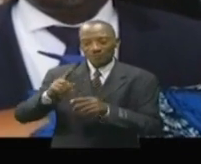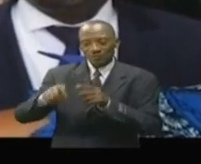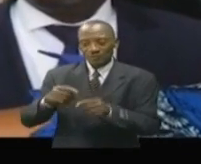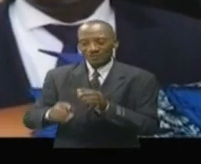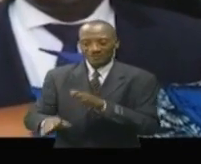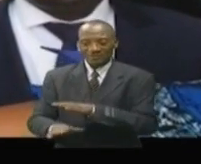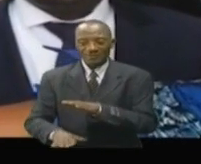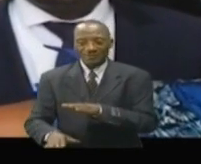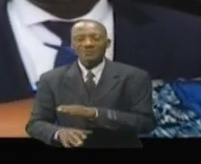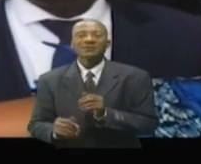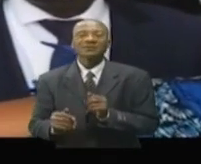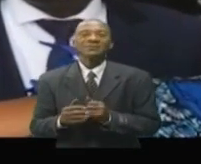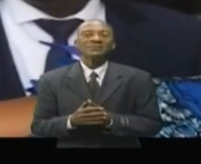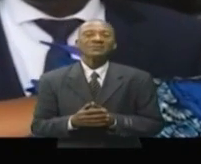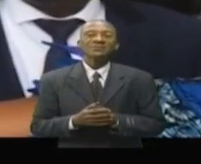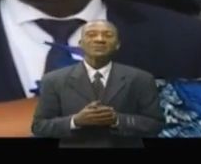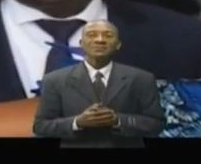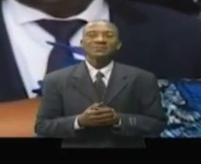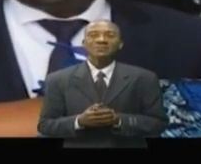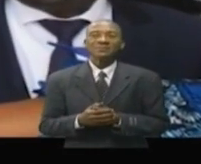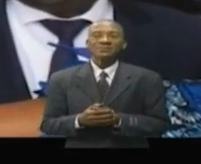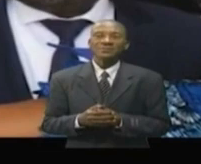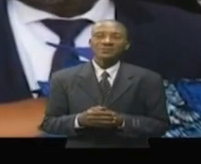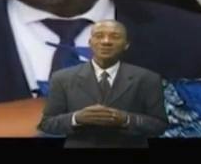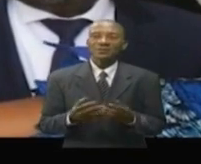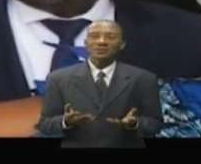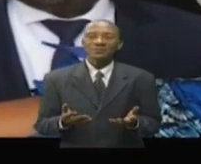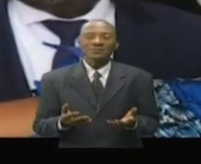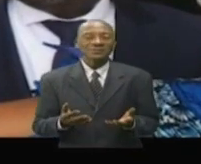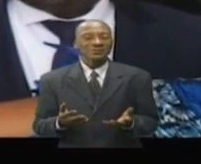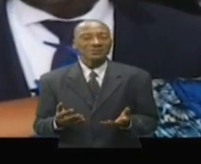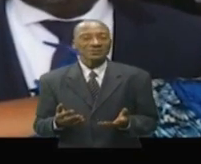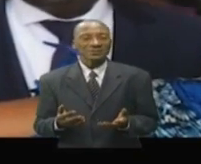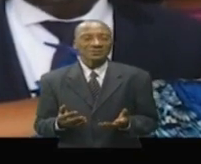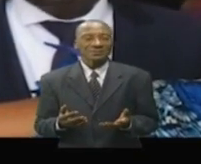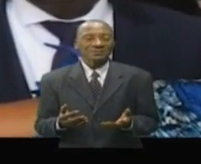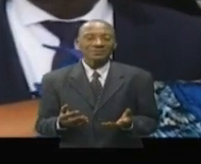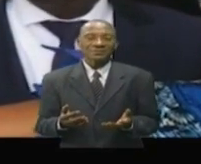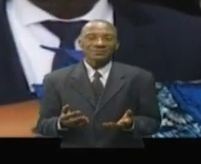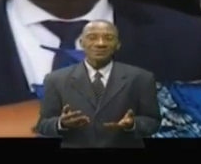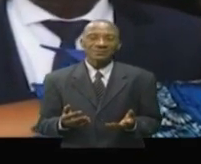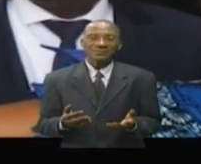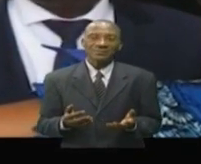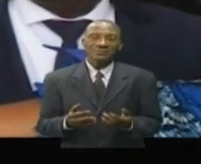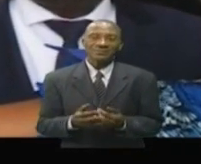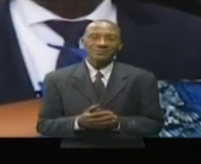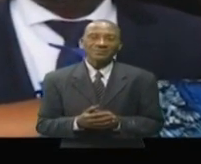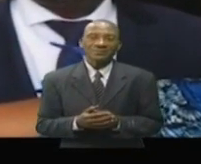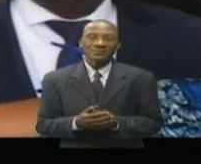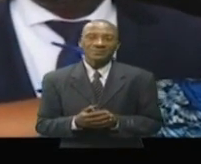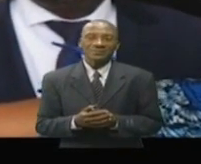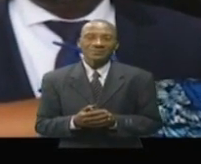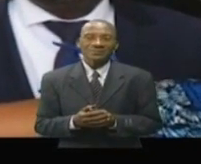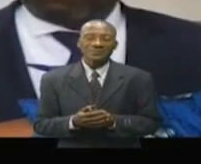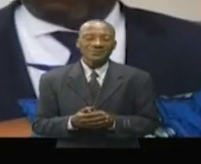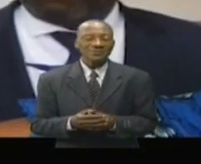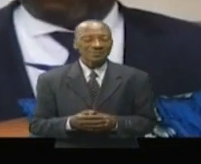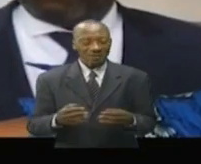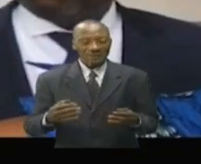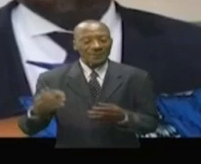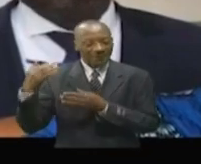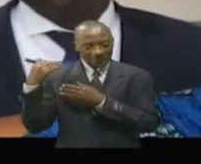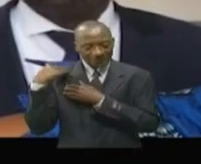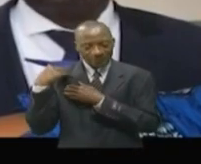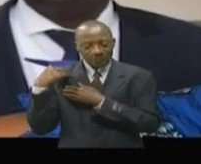responsables de s'imprégner de cette nouvelle organisation, de ces nouvelles structures ainsi que job description, pour